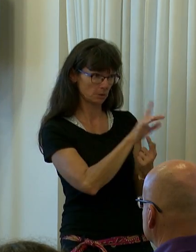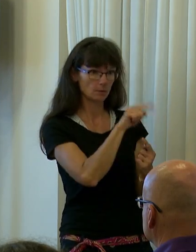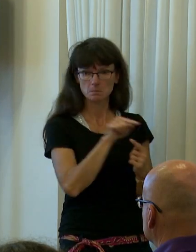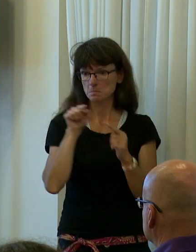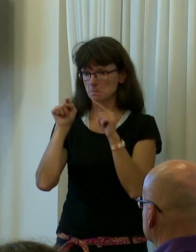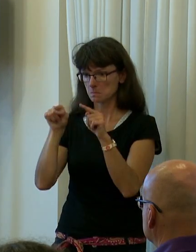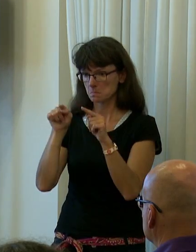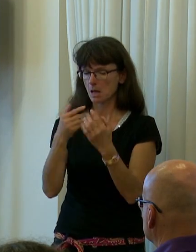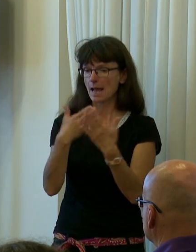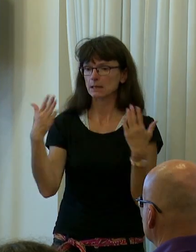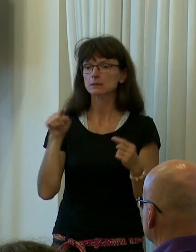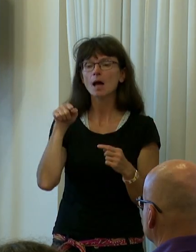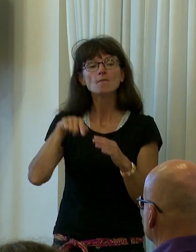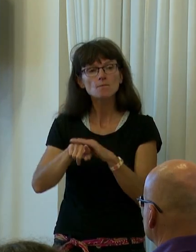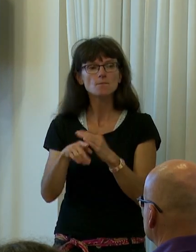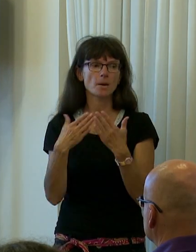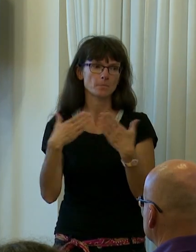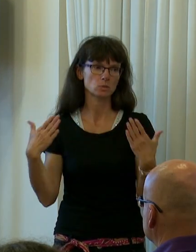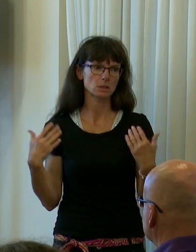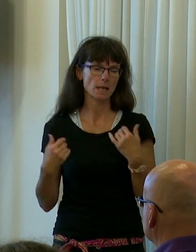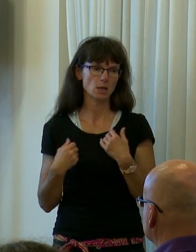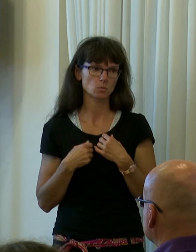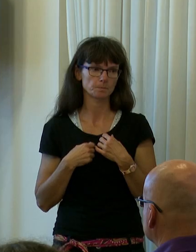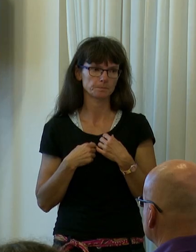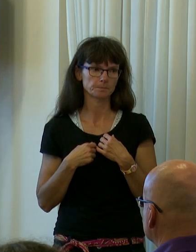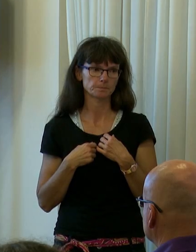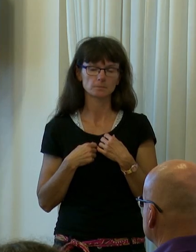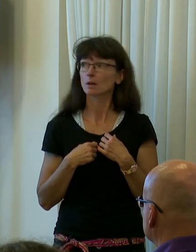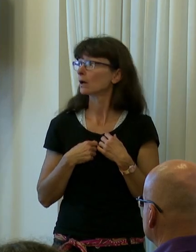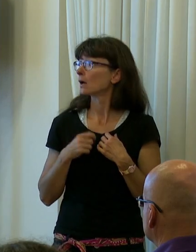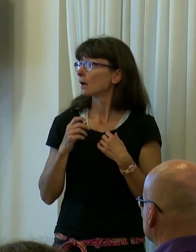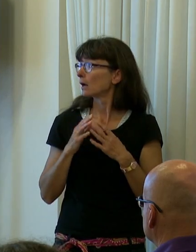en projekt, ki je dostopen ranljivi skupini obiskovalcev.